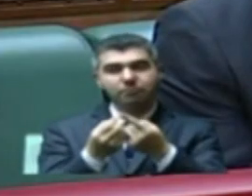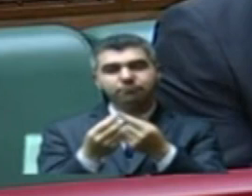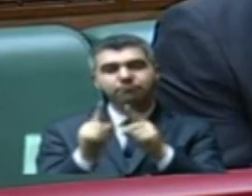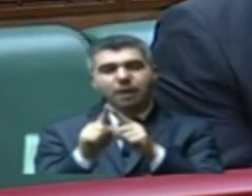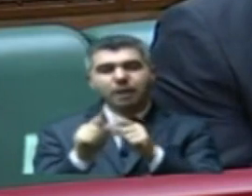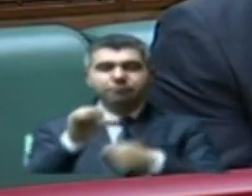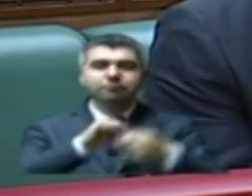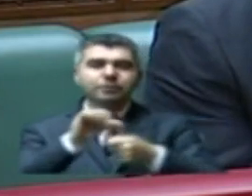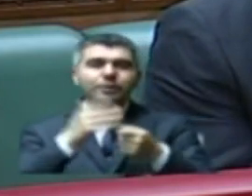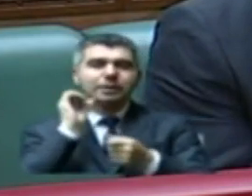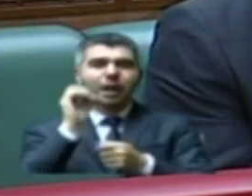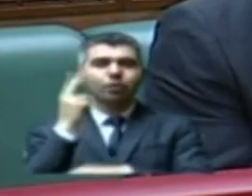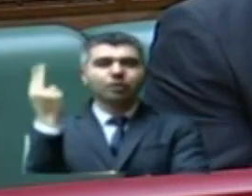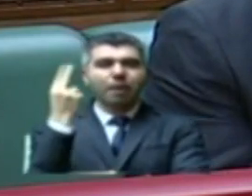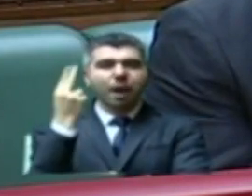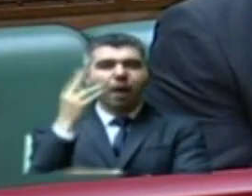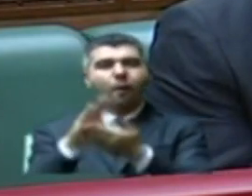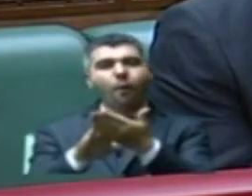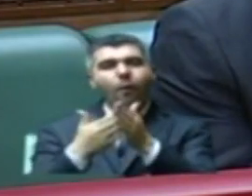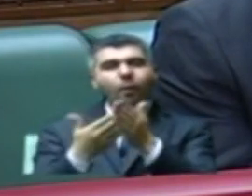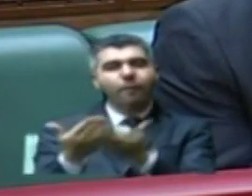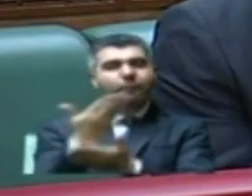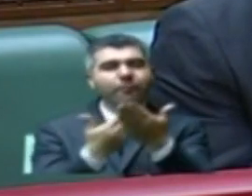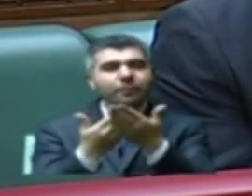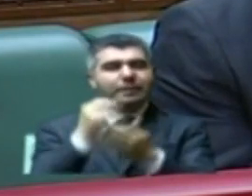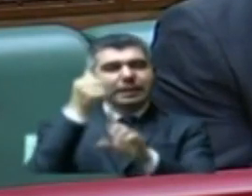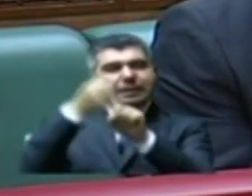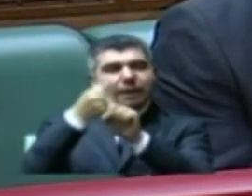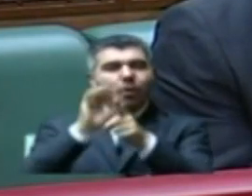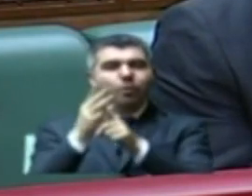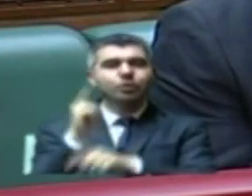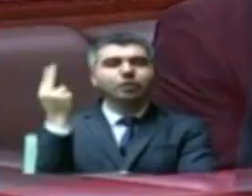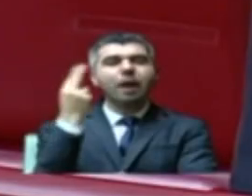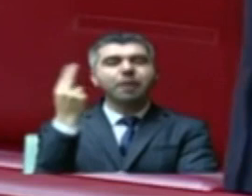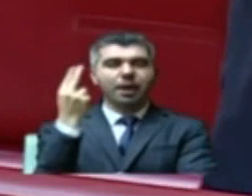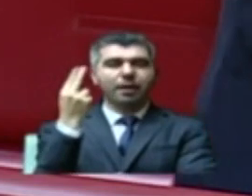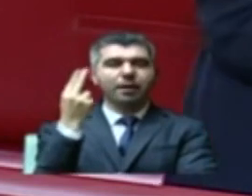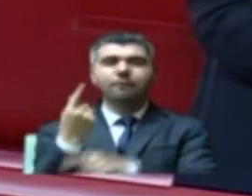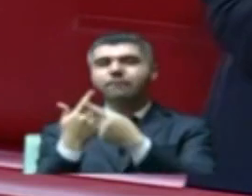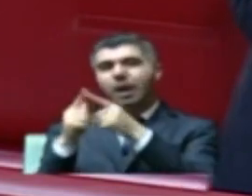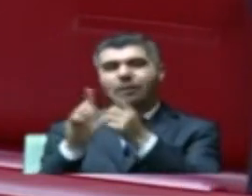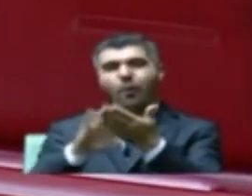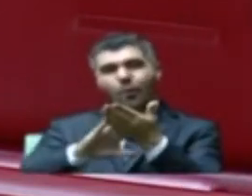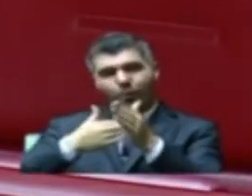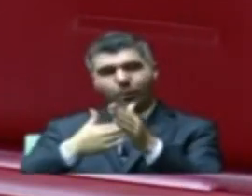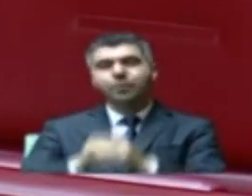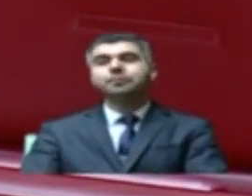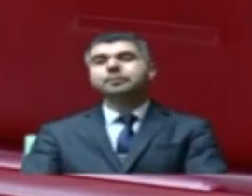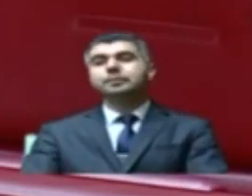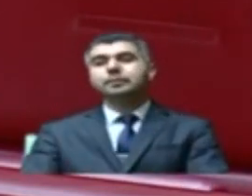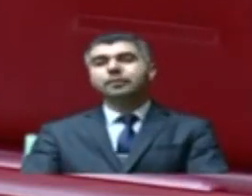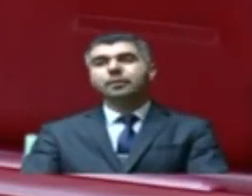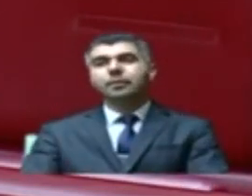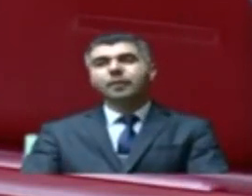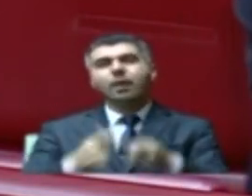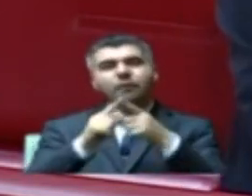إصلاح الجامعة اللي هي جزء من هذا الإصلاح الكبير وبين إصلاح التعليم العالي اللي يضم هذه المكونات كلها. يعني